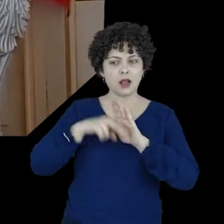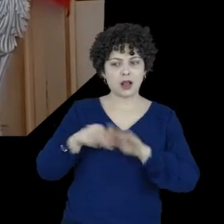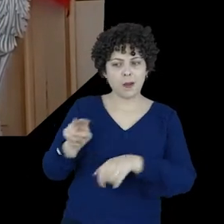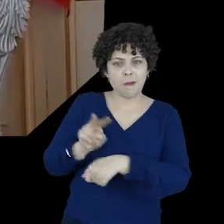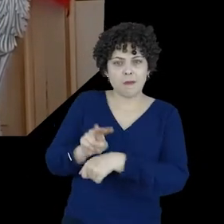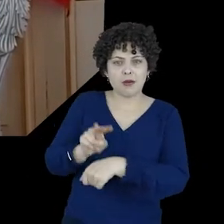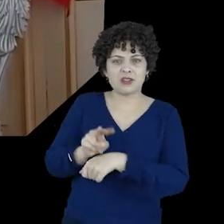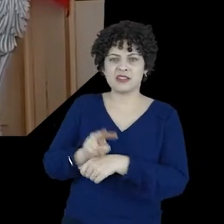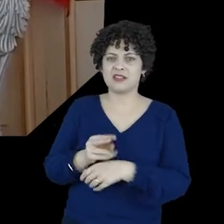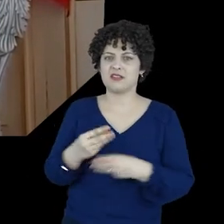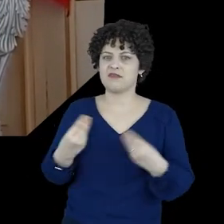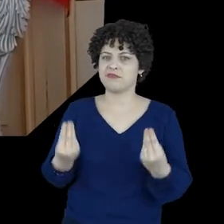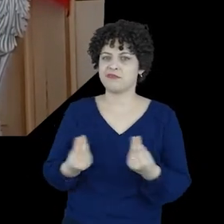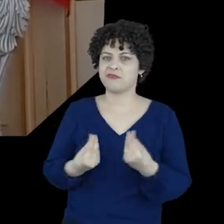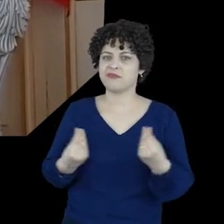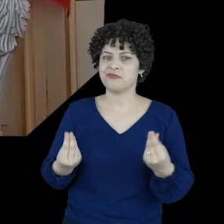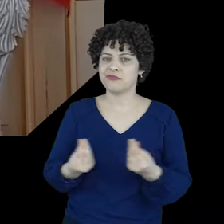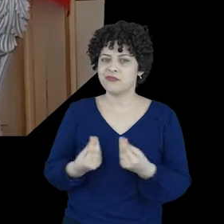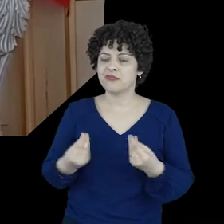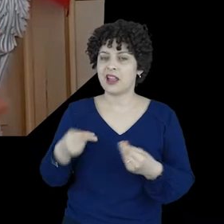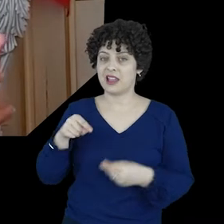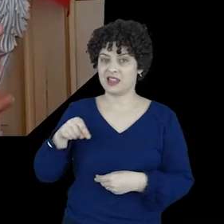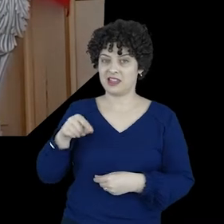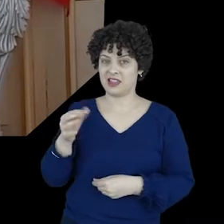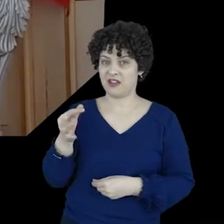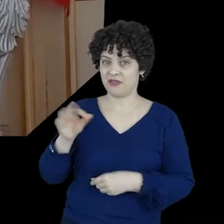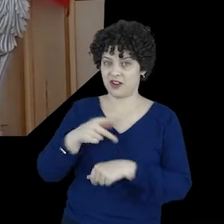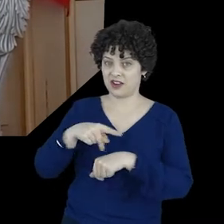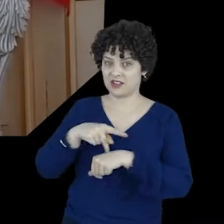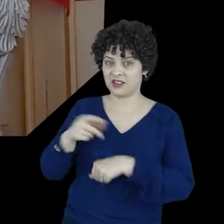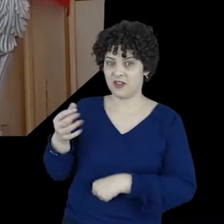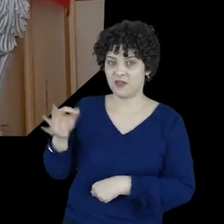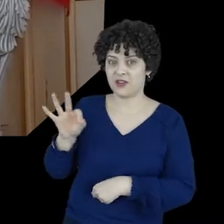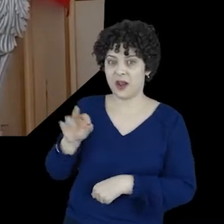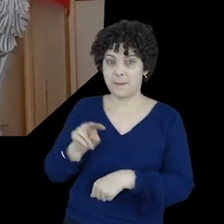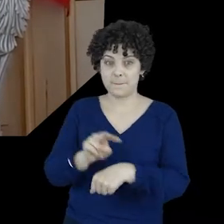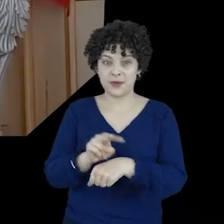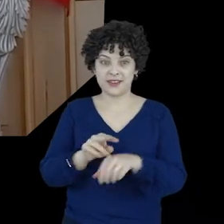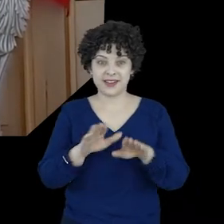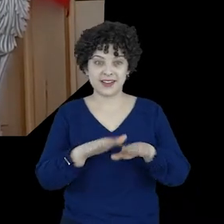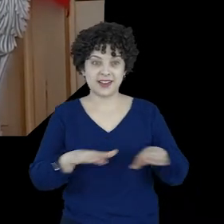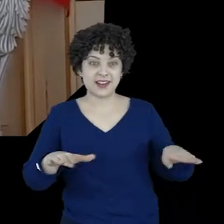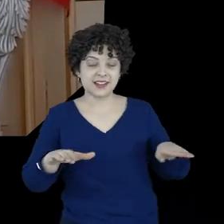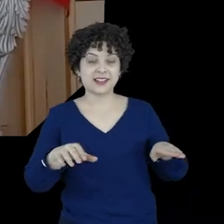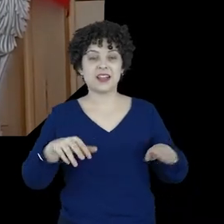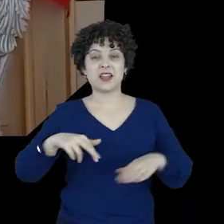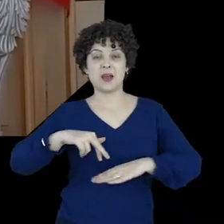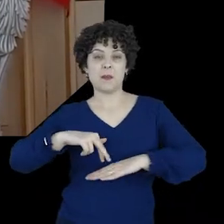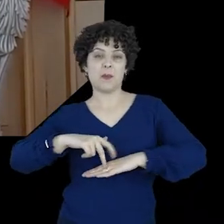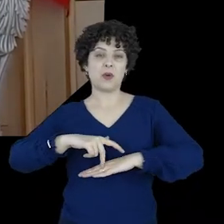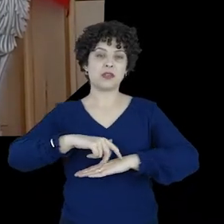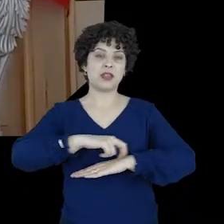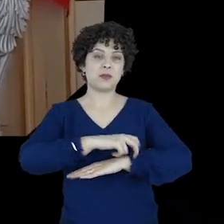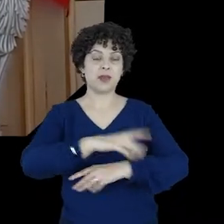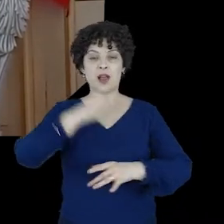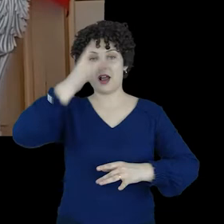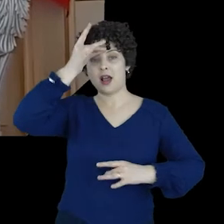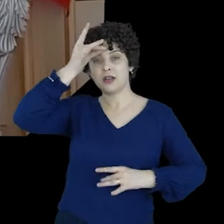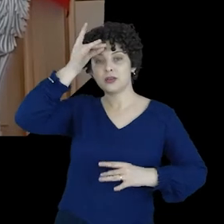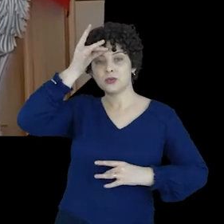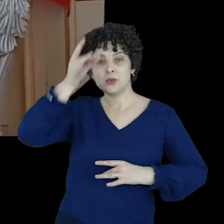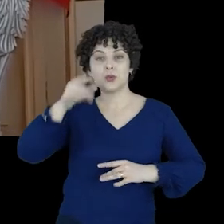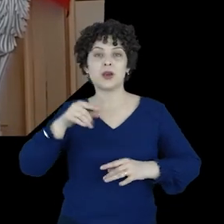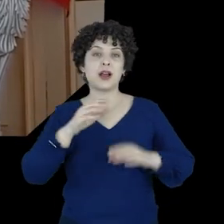règles protectrices qui protègent en France les enfants mannequins ou les enfants acteurs ou les enfants chanteurs, eh